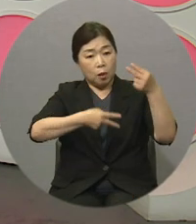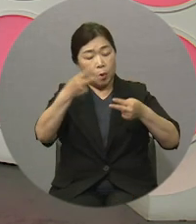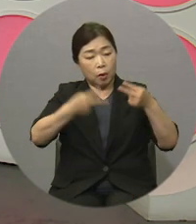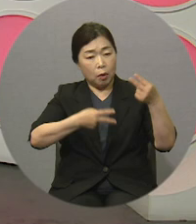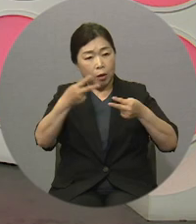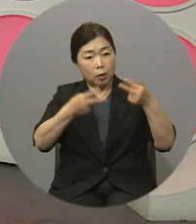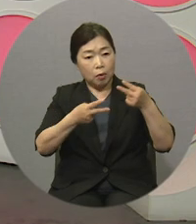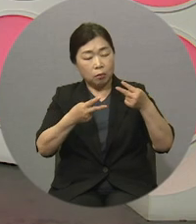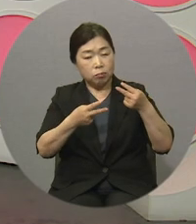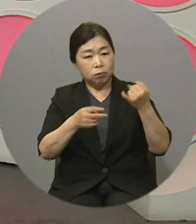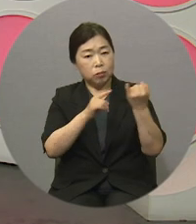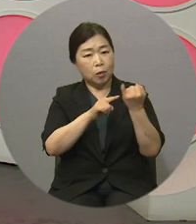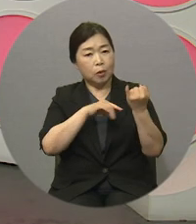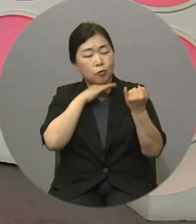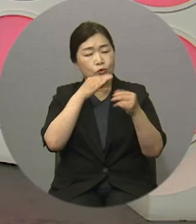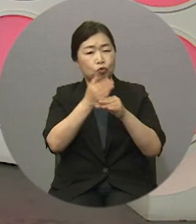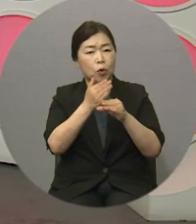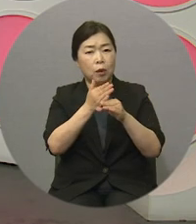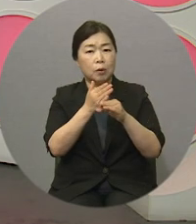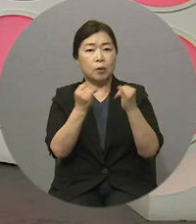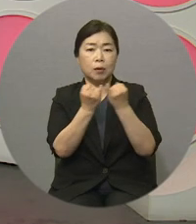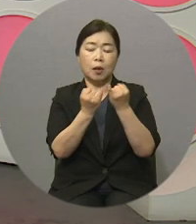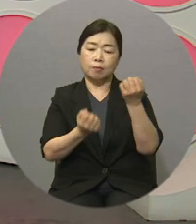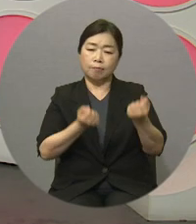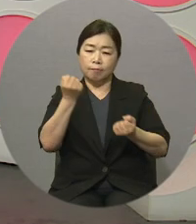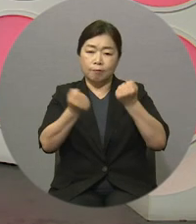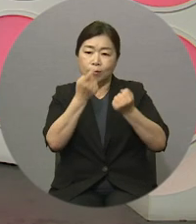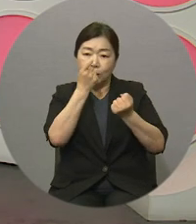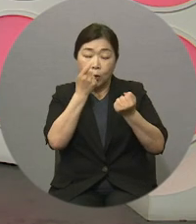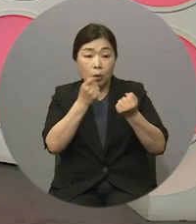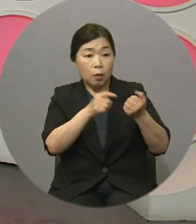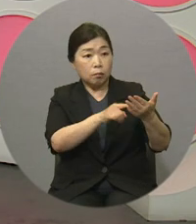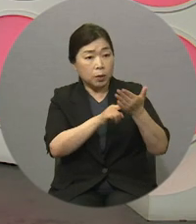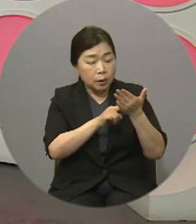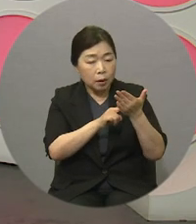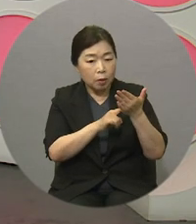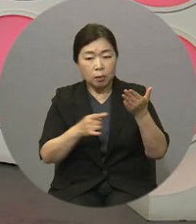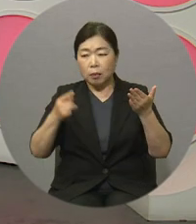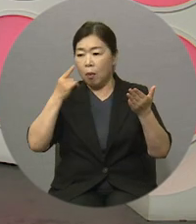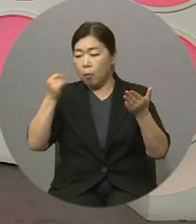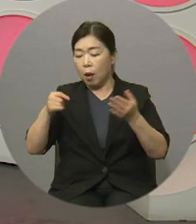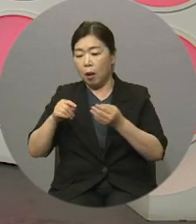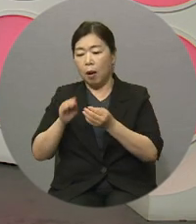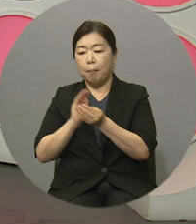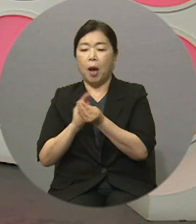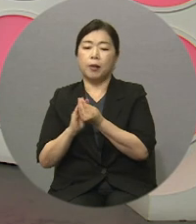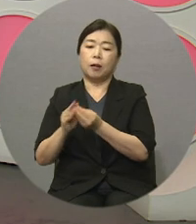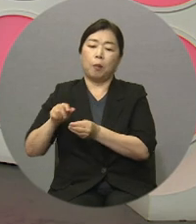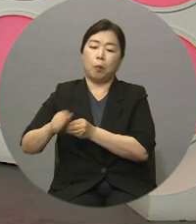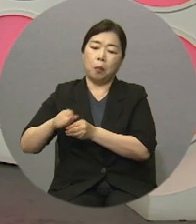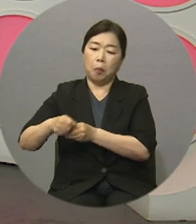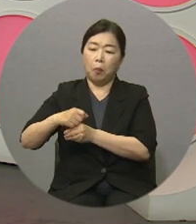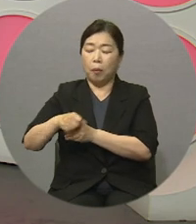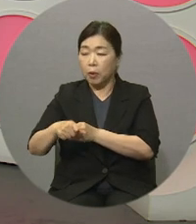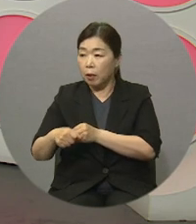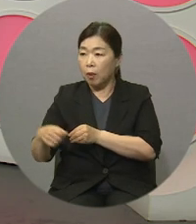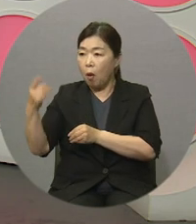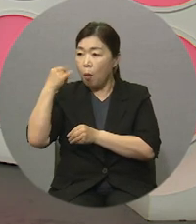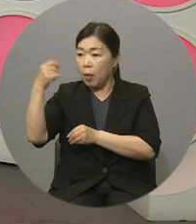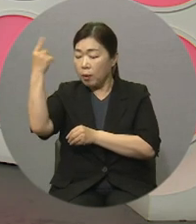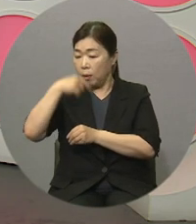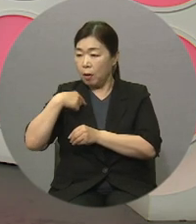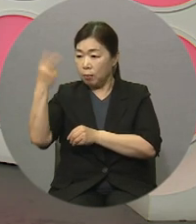여자가 자전거를 배우는 장면이 나왔습니다. 엄마와 마늘을 다듬다 말고 서로 마주